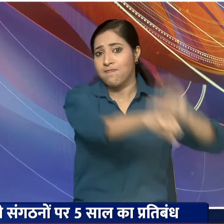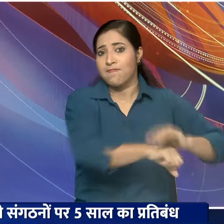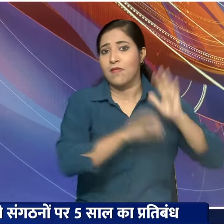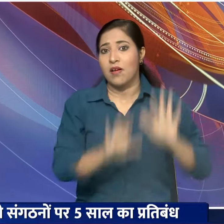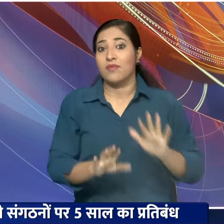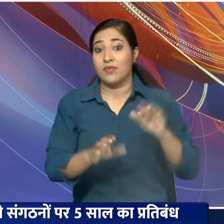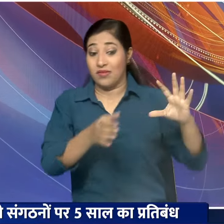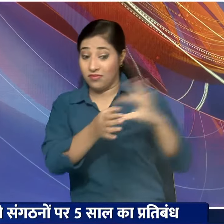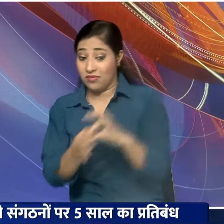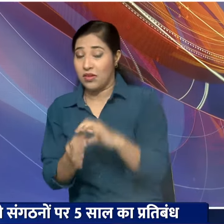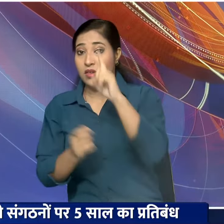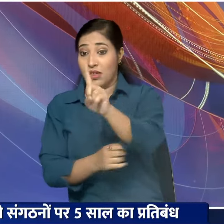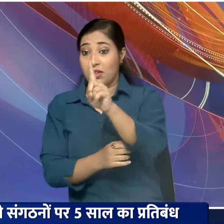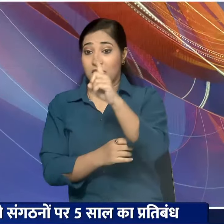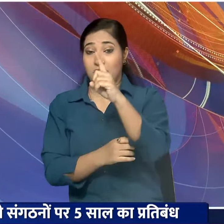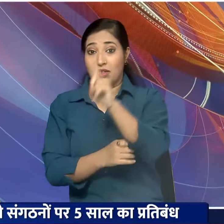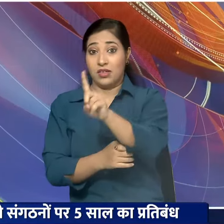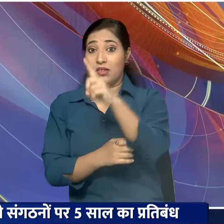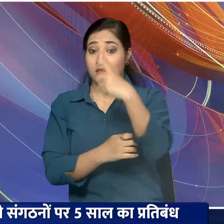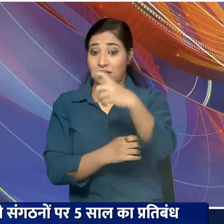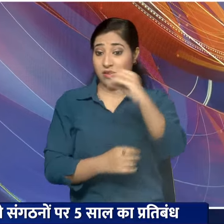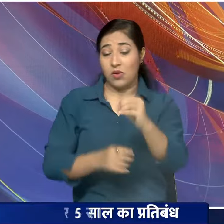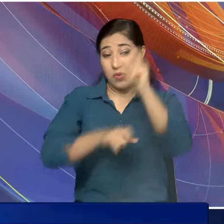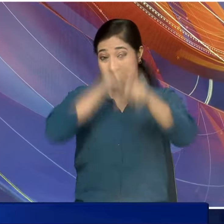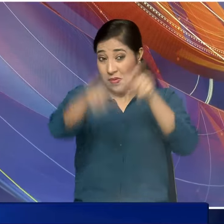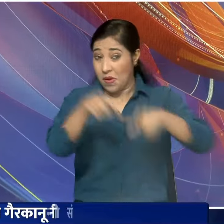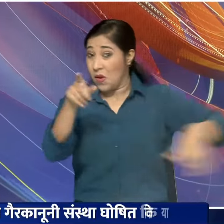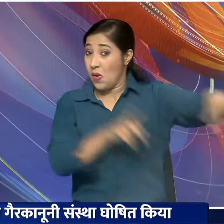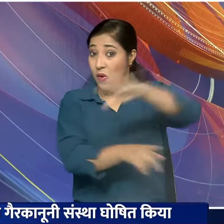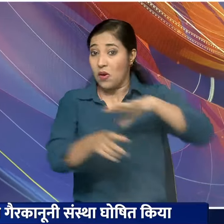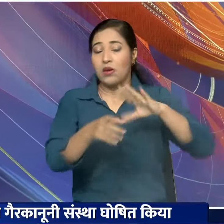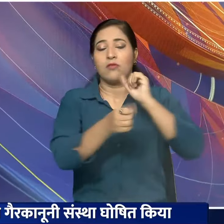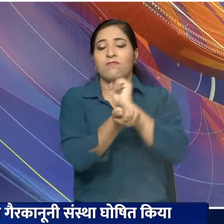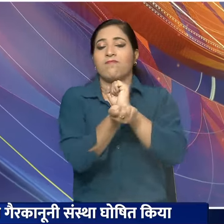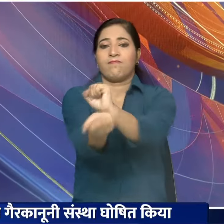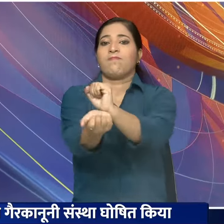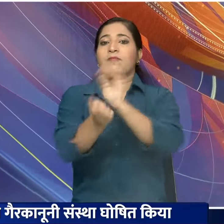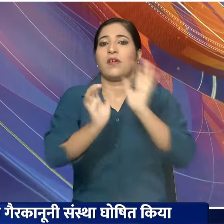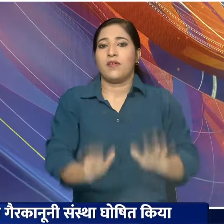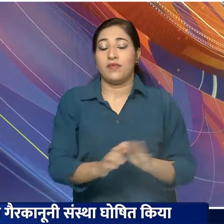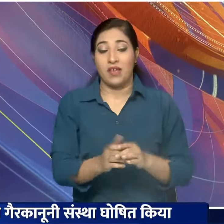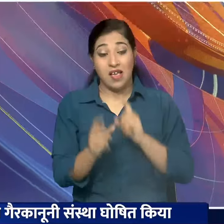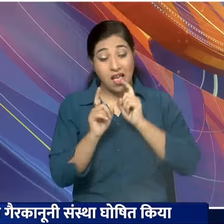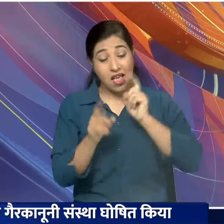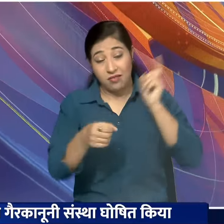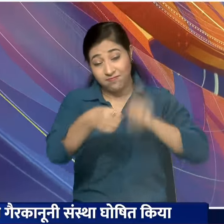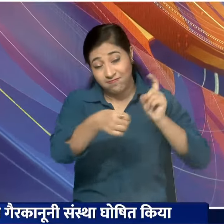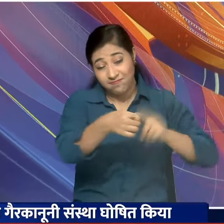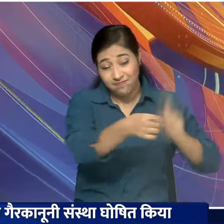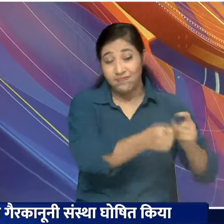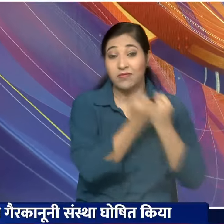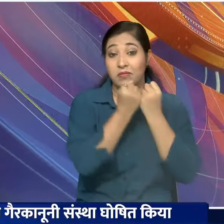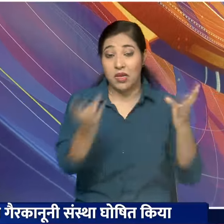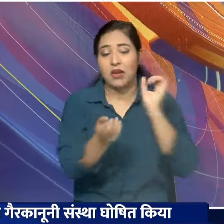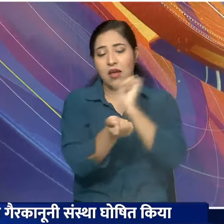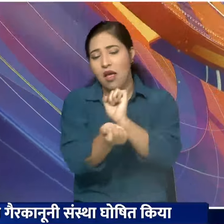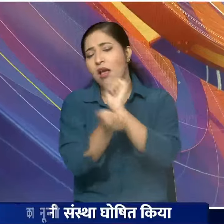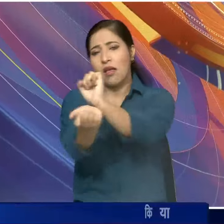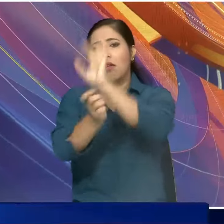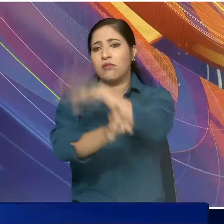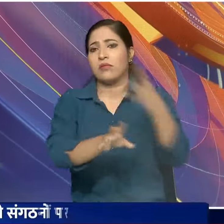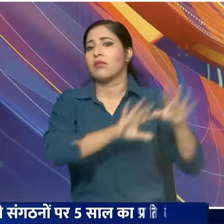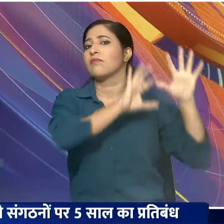जुड़े 170 से अधिक लोगों को हिरासत में लिया। पूछताछ के बाद इनमें से कई को गिरफ्तार भी किया